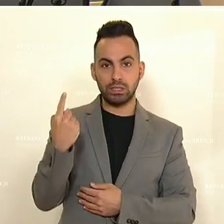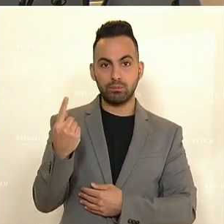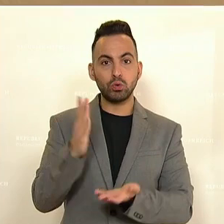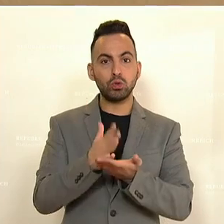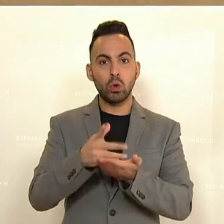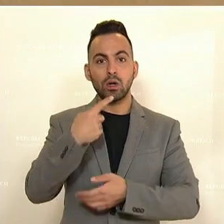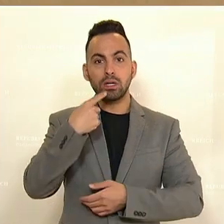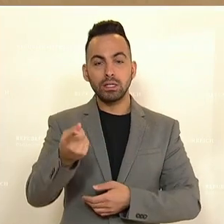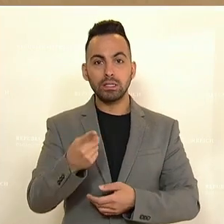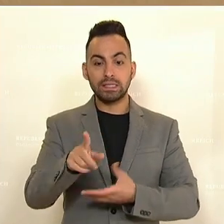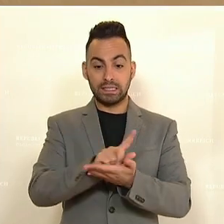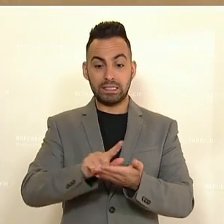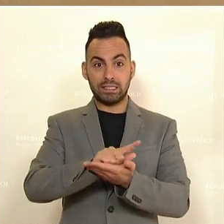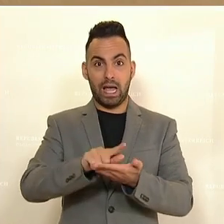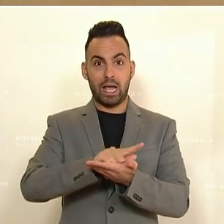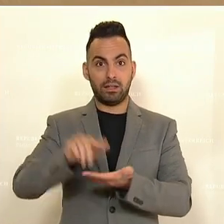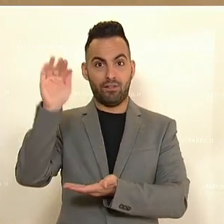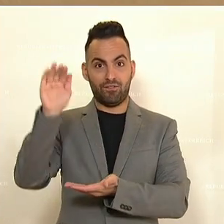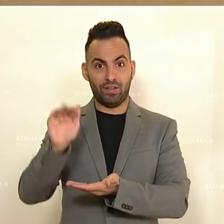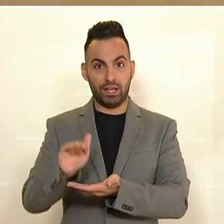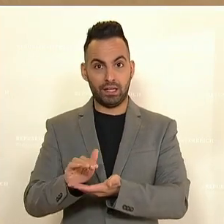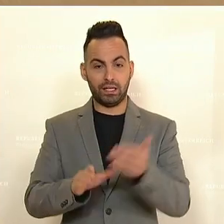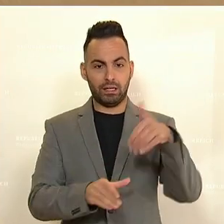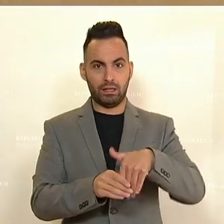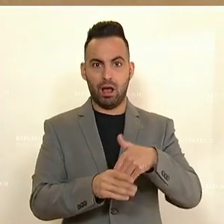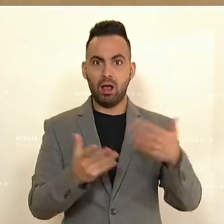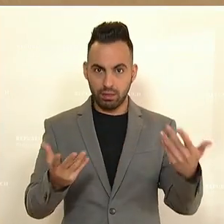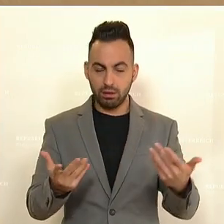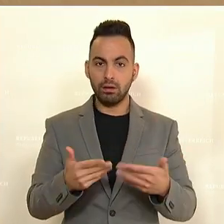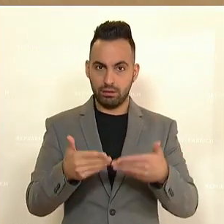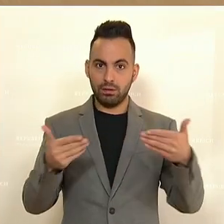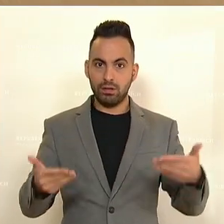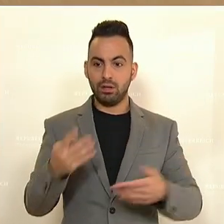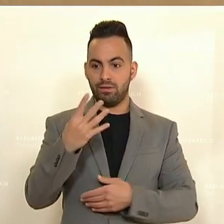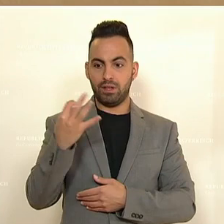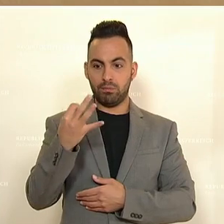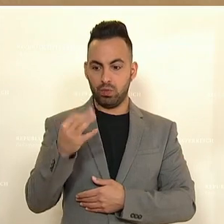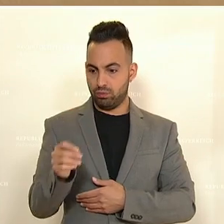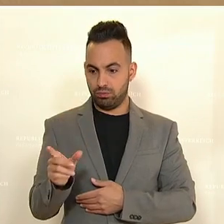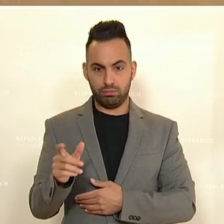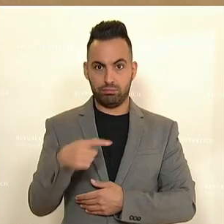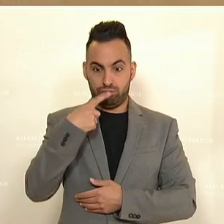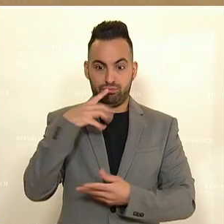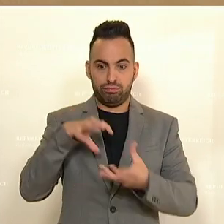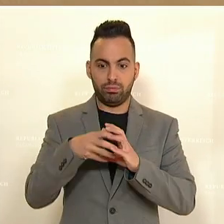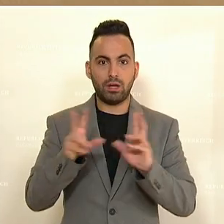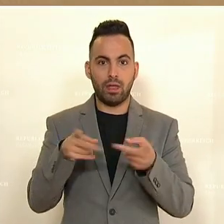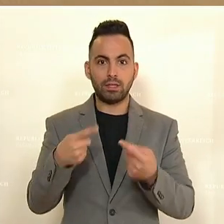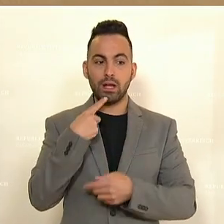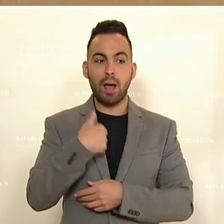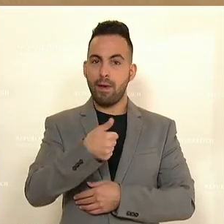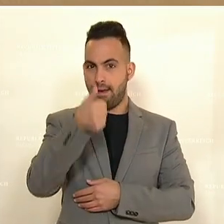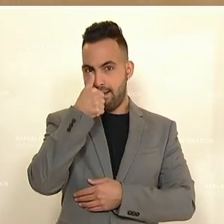als eigentlich Inhalt da ist. Und das ist auch beim Konsumentenschutz so. Es geht so viel weiter und man kann in diesen 4 Minuten nicht alles hineinpacken. Aber ich möchte noch